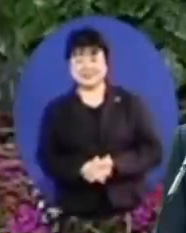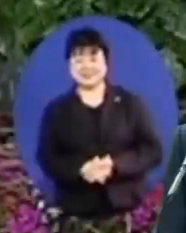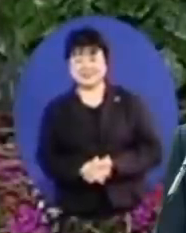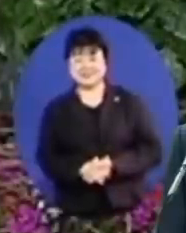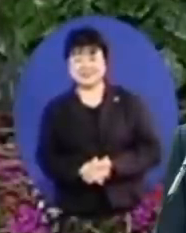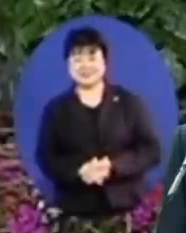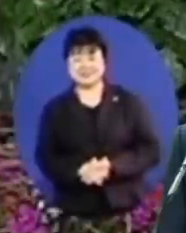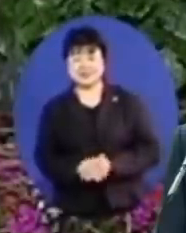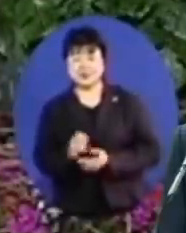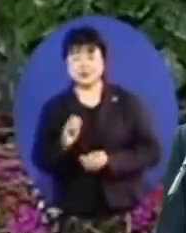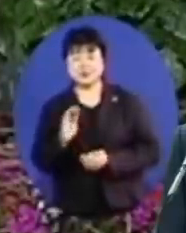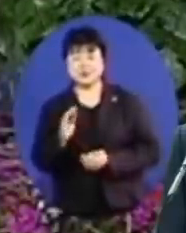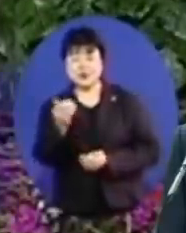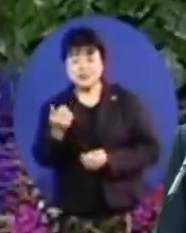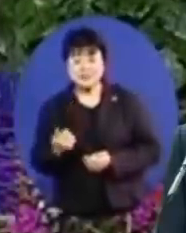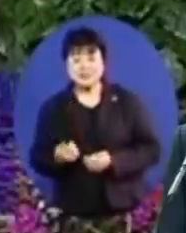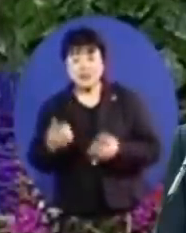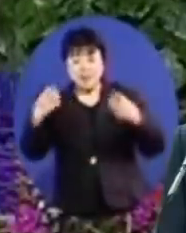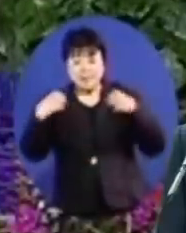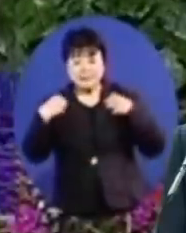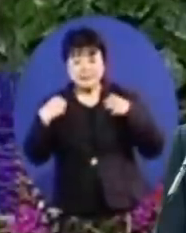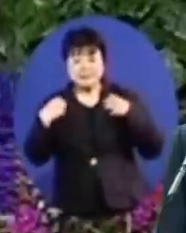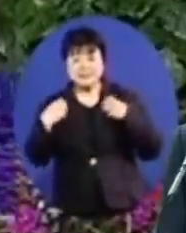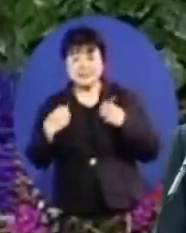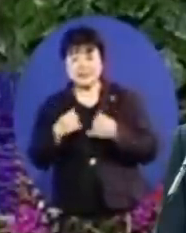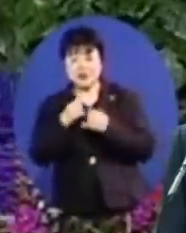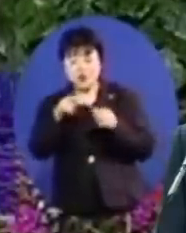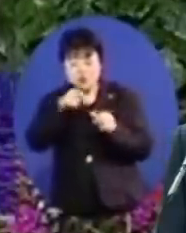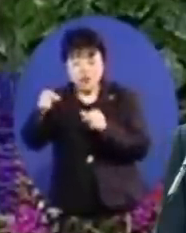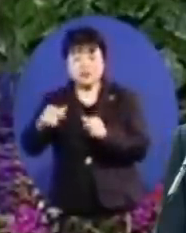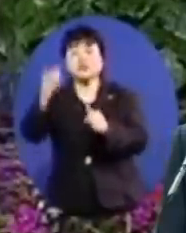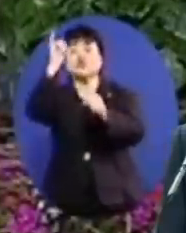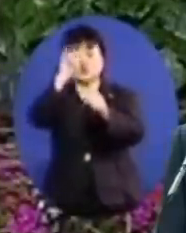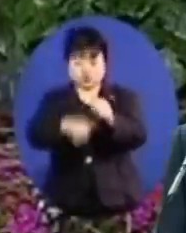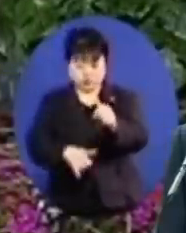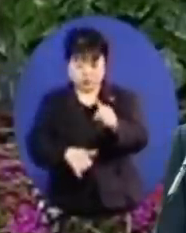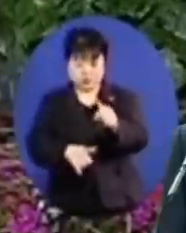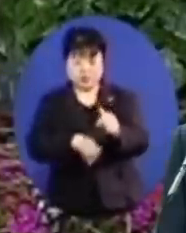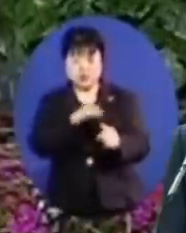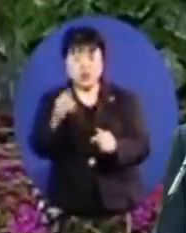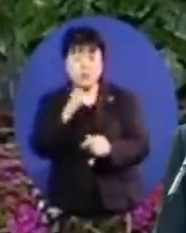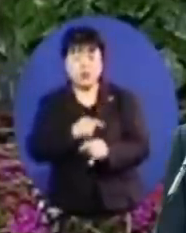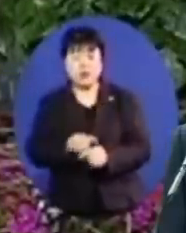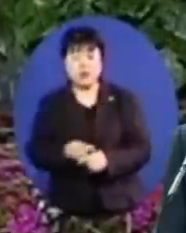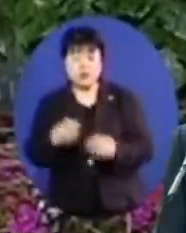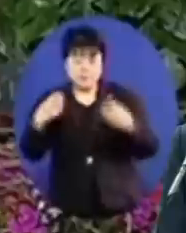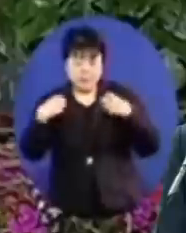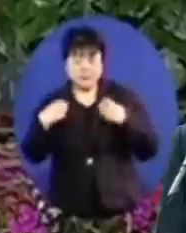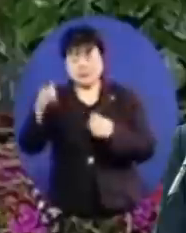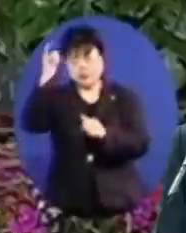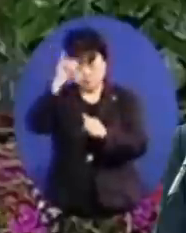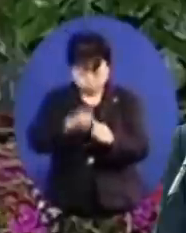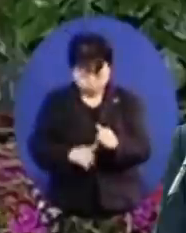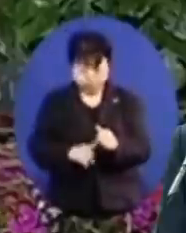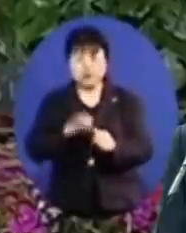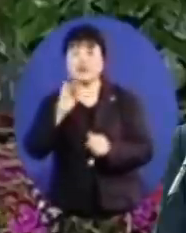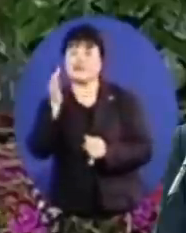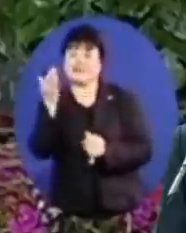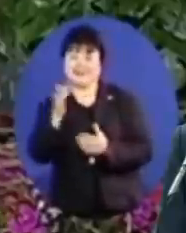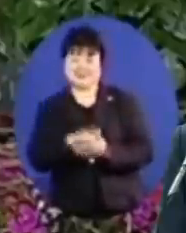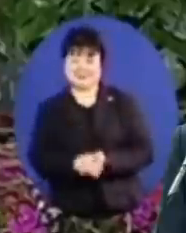고린도전서 4장 2절에 맡은 자들에게 구할 것은 충성이니라. 우리가 무엇을 맡든지 충성을 다해야 되는 것입니다.